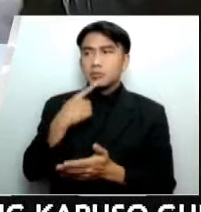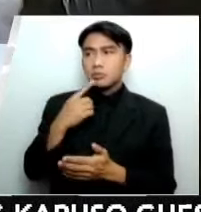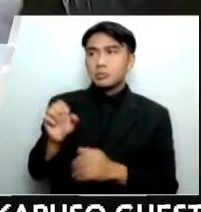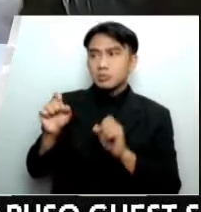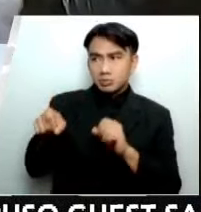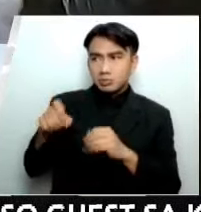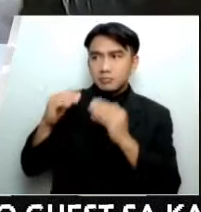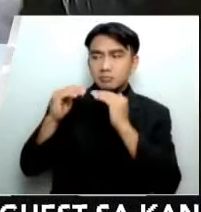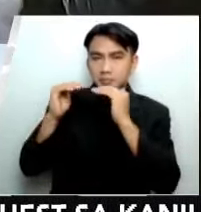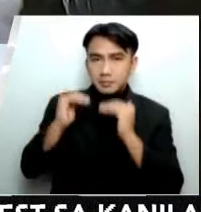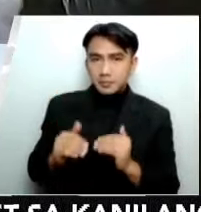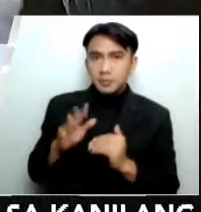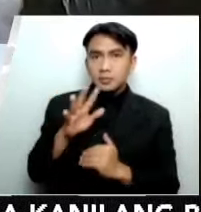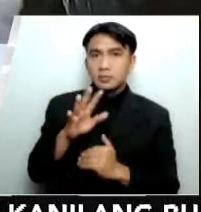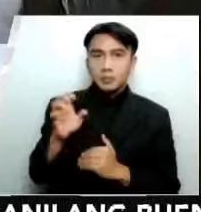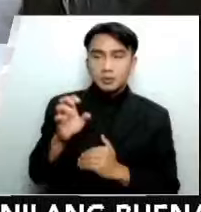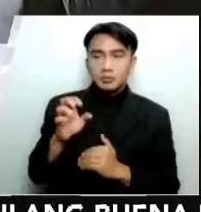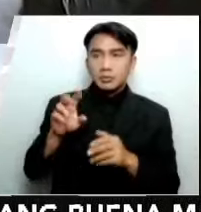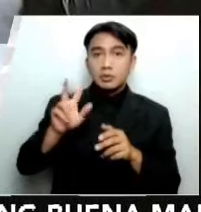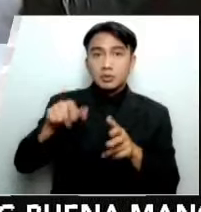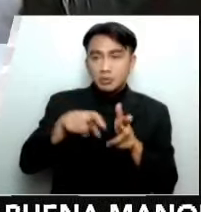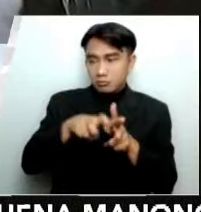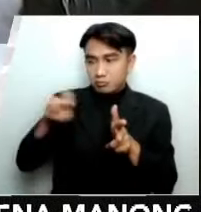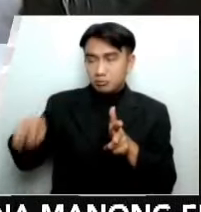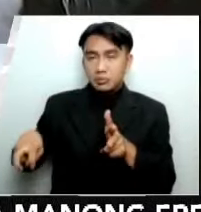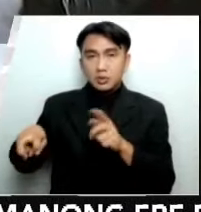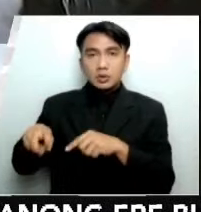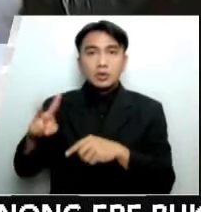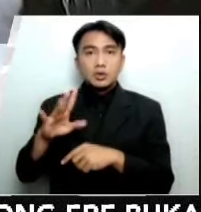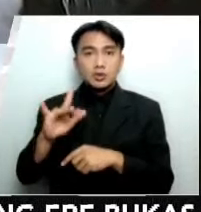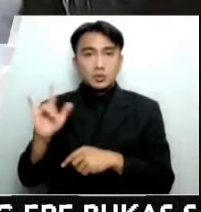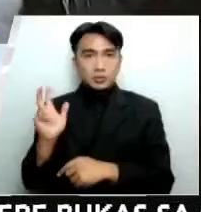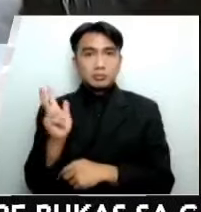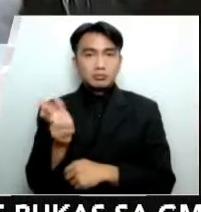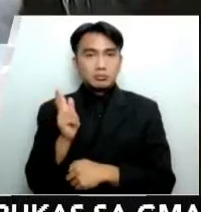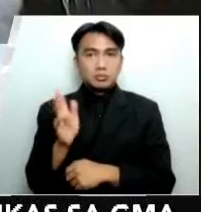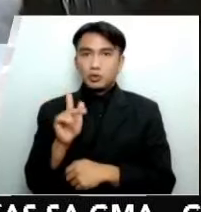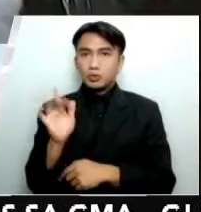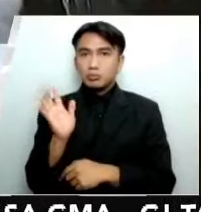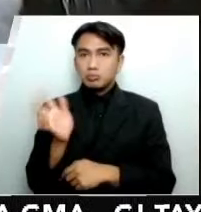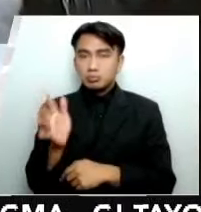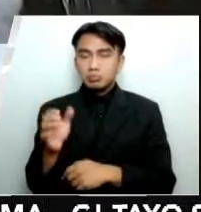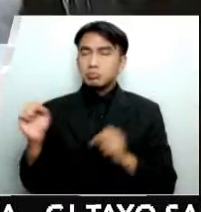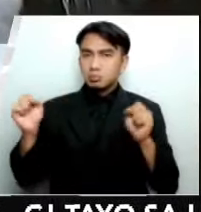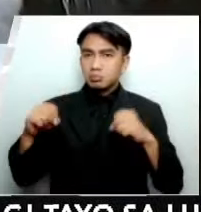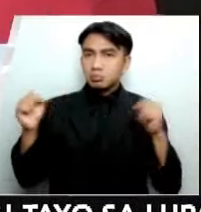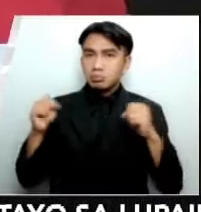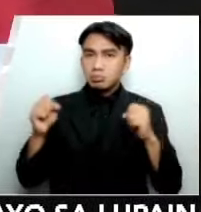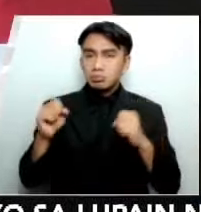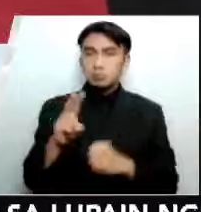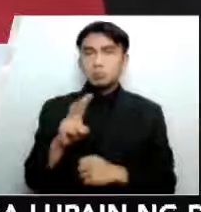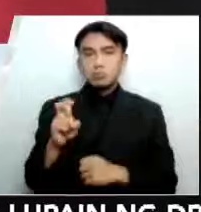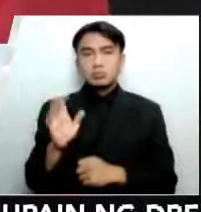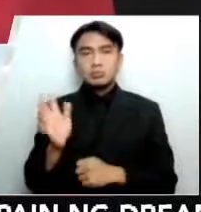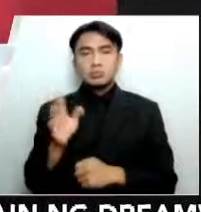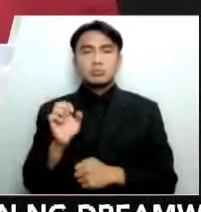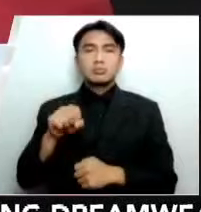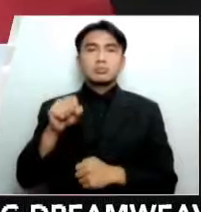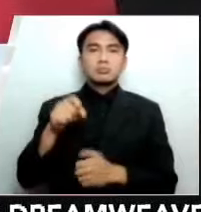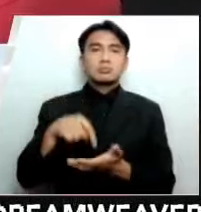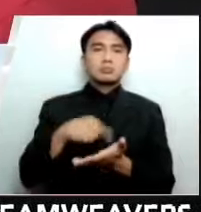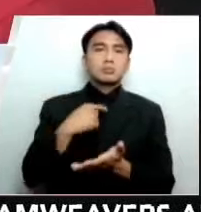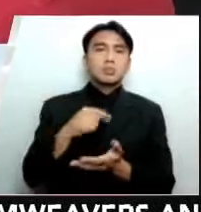yung pagbaba niya po, 250 na lang po yung usapan namin talaga noon. Talagang 250 lang po. Bago pa raw makasakay